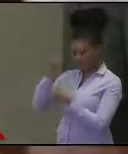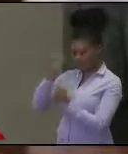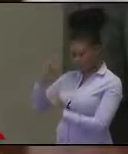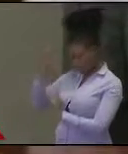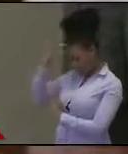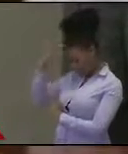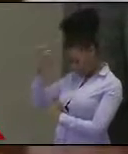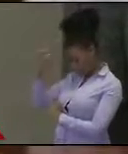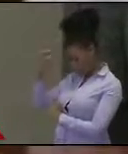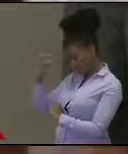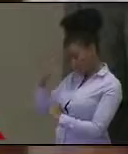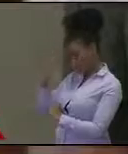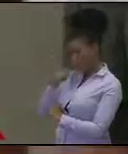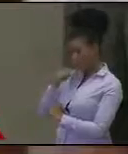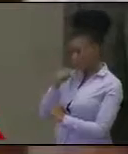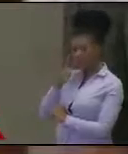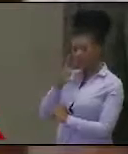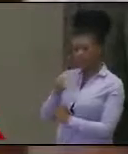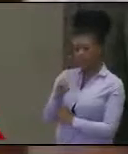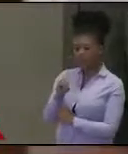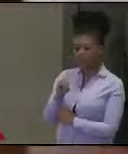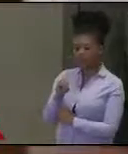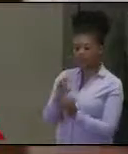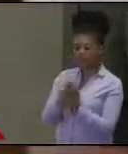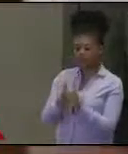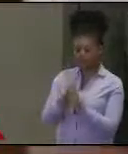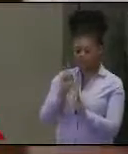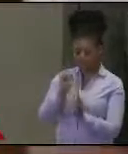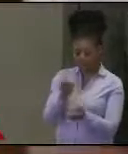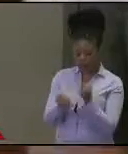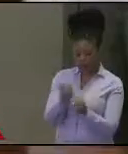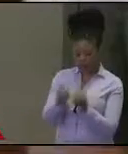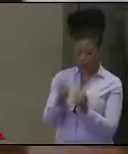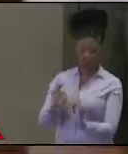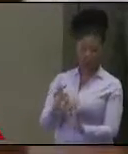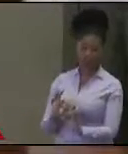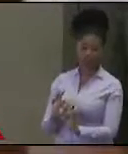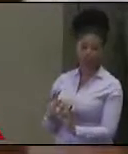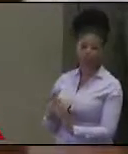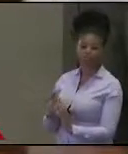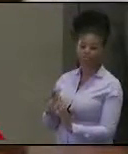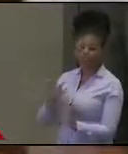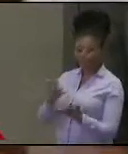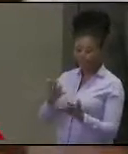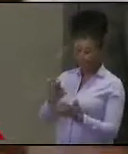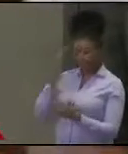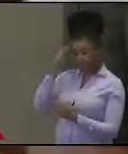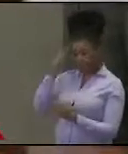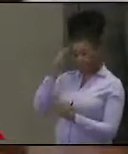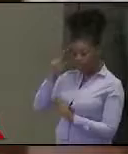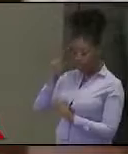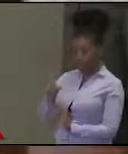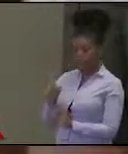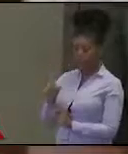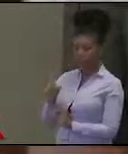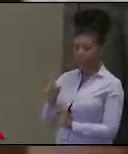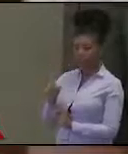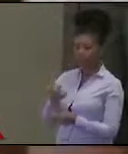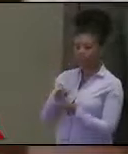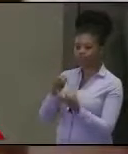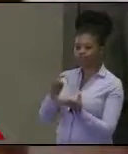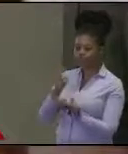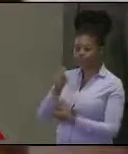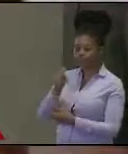land has got a bit of its distortion efuneka siyixoxe kakuhle. Asikho isizathu sibangela abantu basezilalini banganikwa i-title deed siba